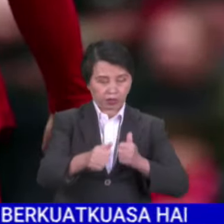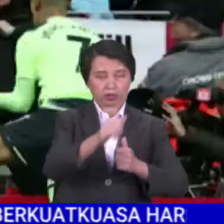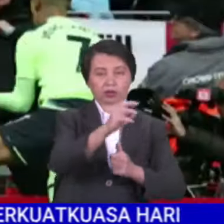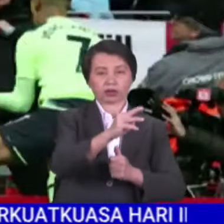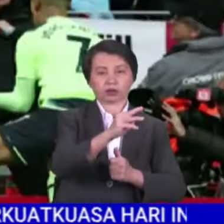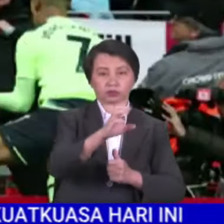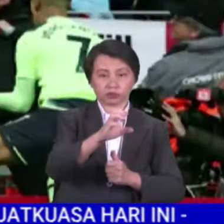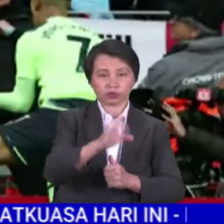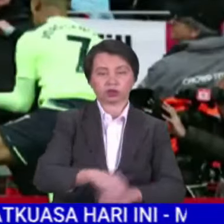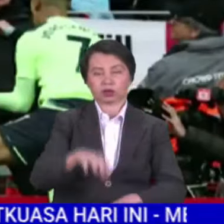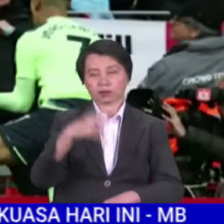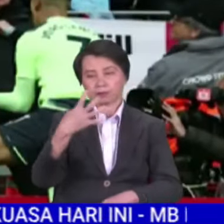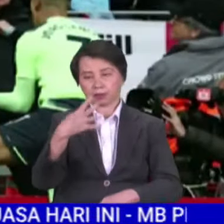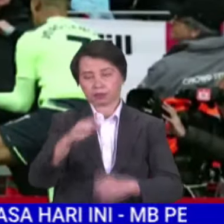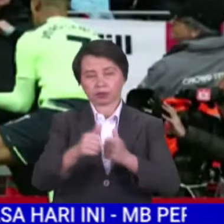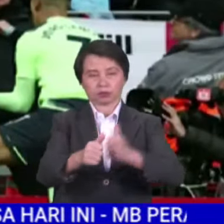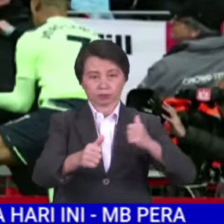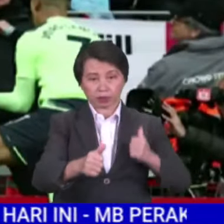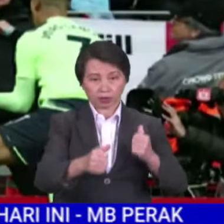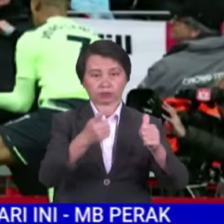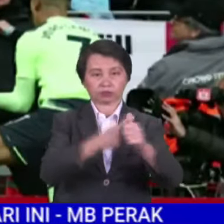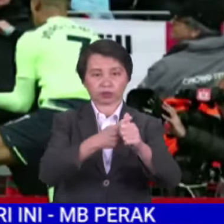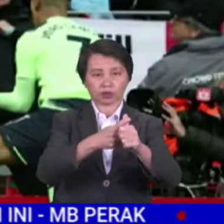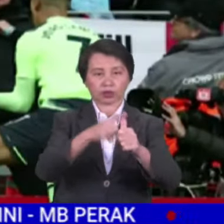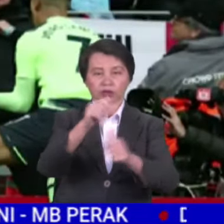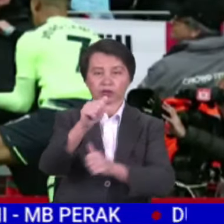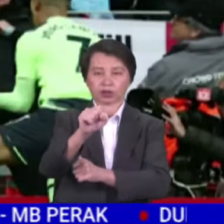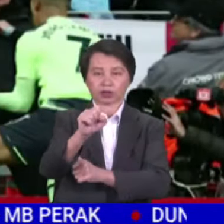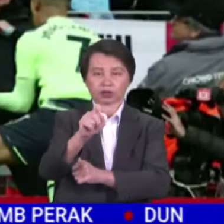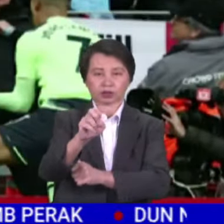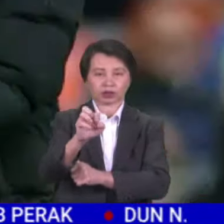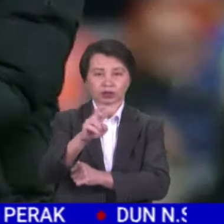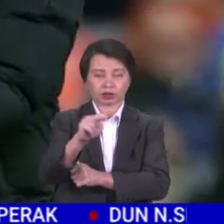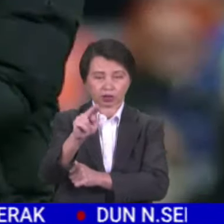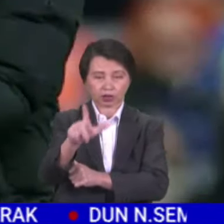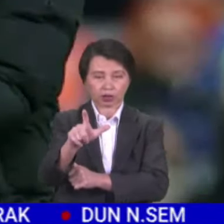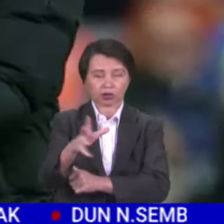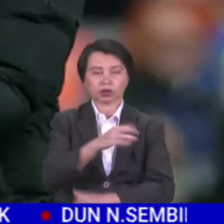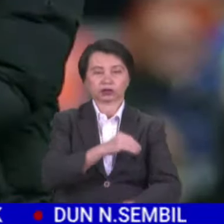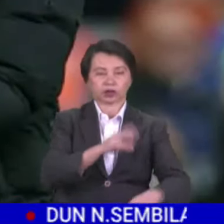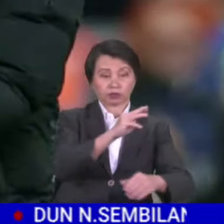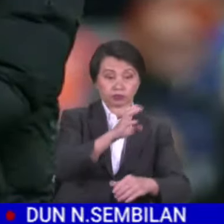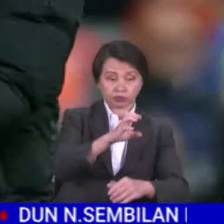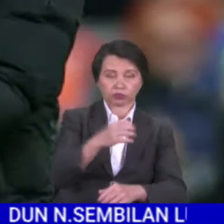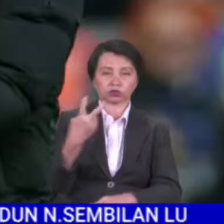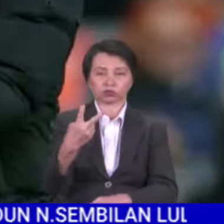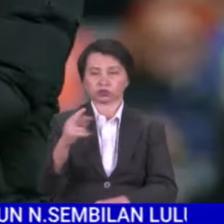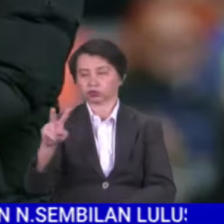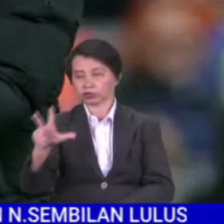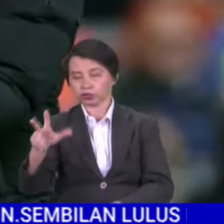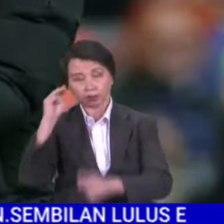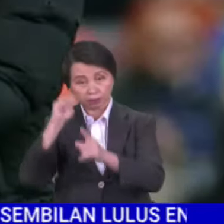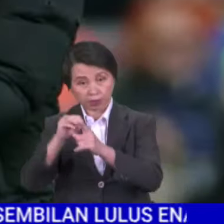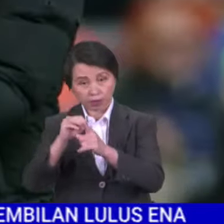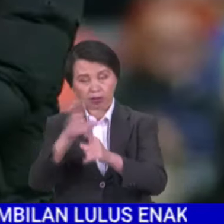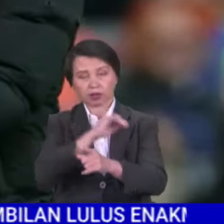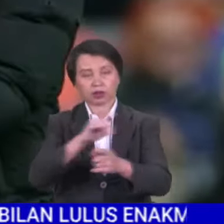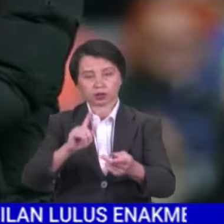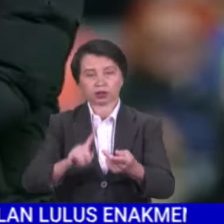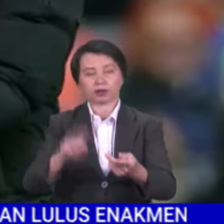dan 14 di belakang pendahulu Arsenal. Manakala City pula kekal di tangga kedua dengan 23 mata